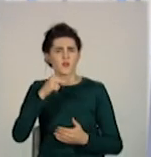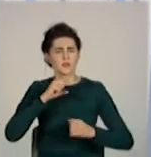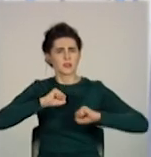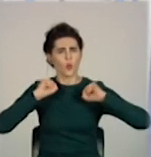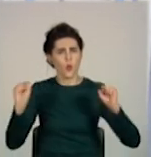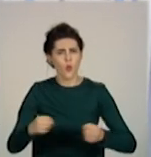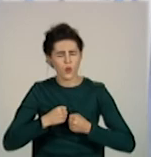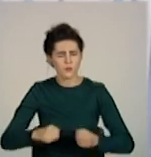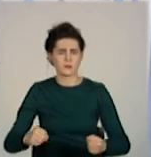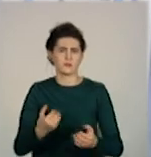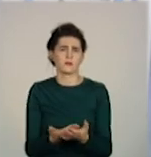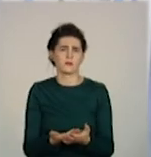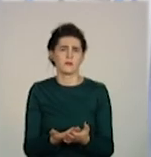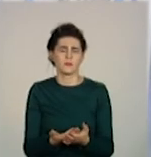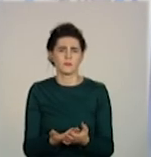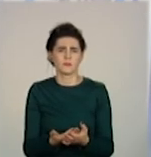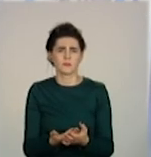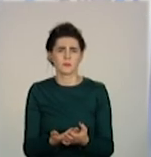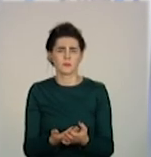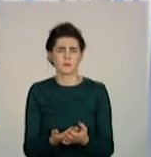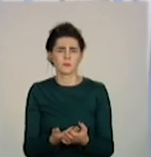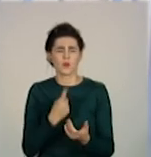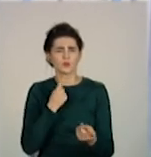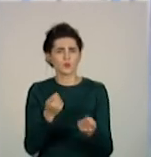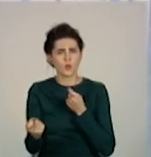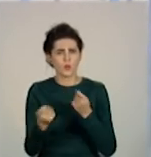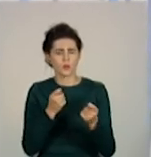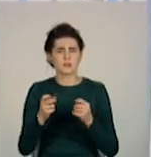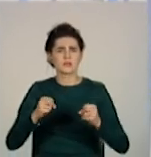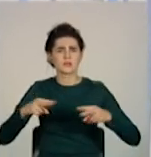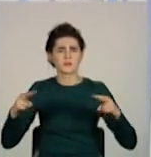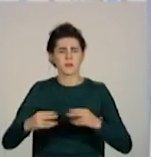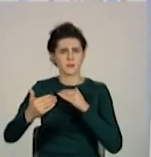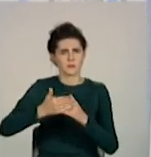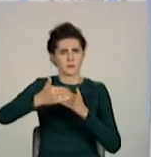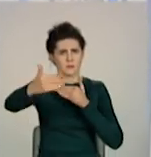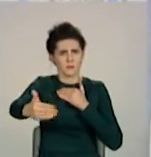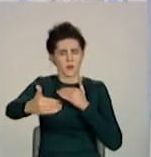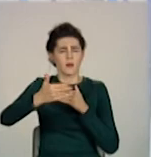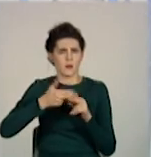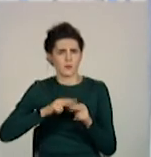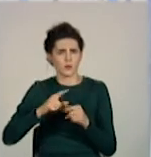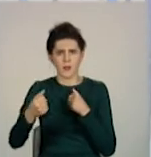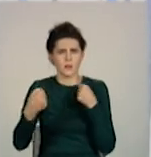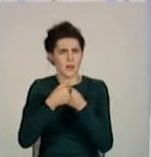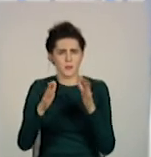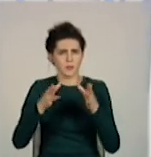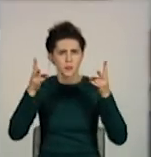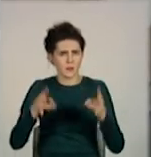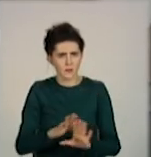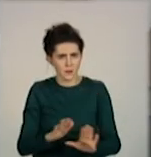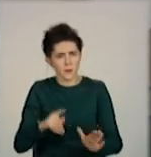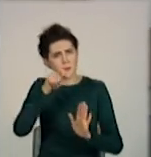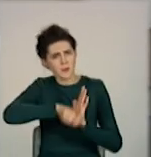режиму. Також необхідно зберігати безпечну відстань. Крім того, варто перевірити свій